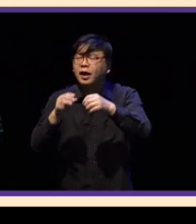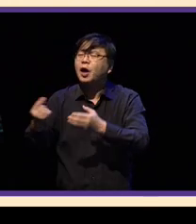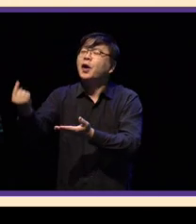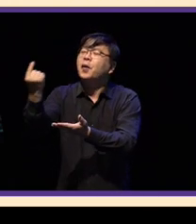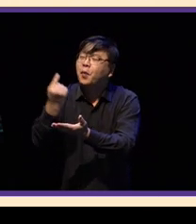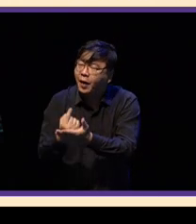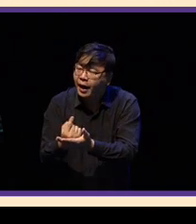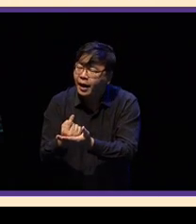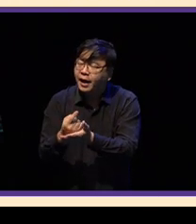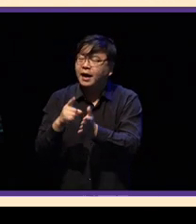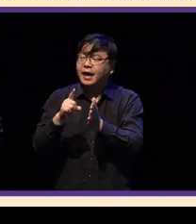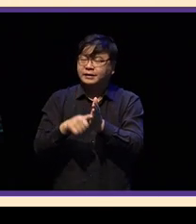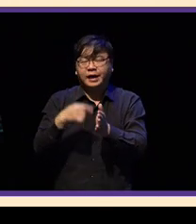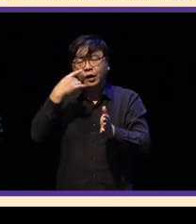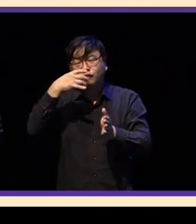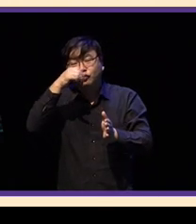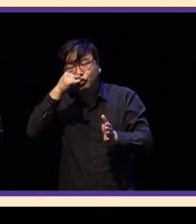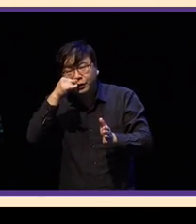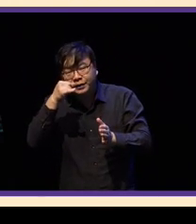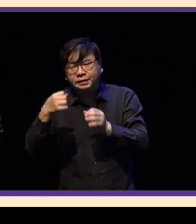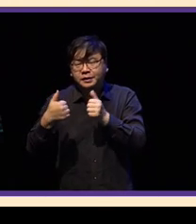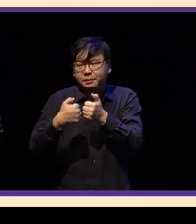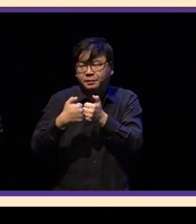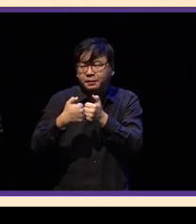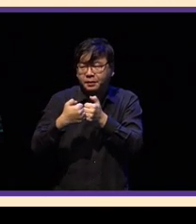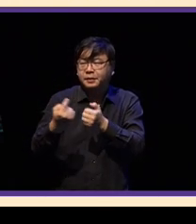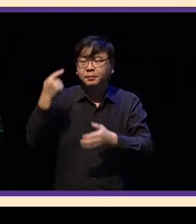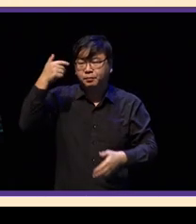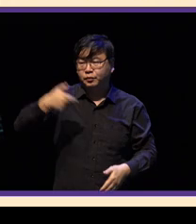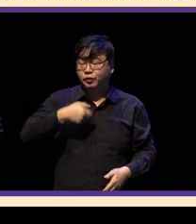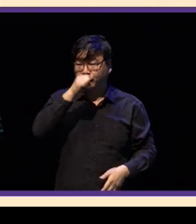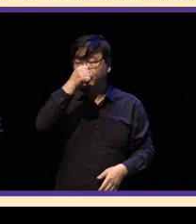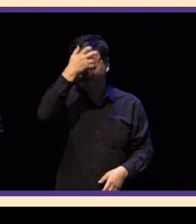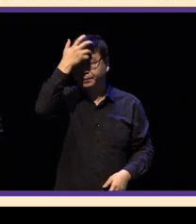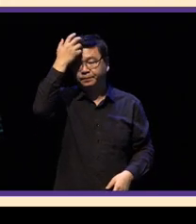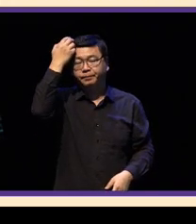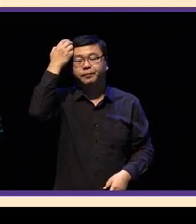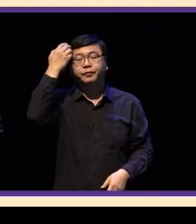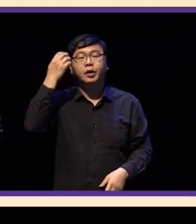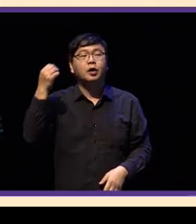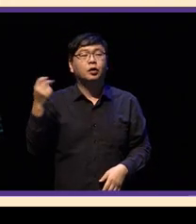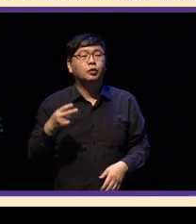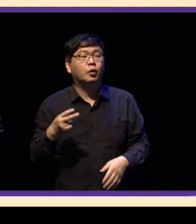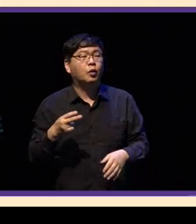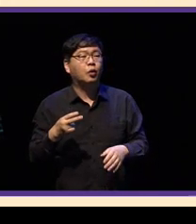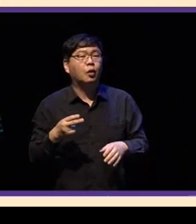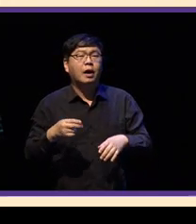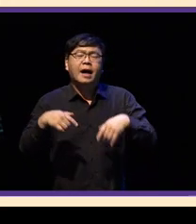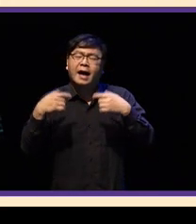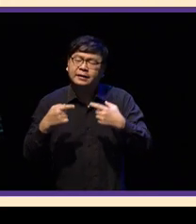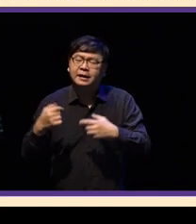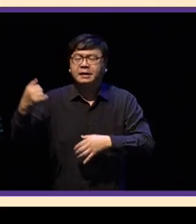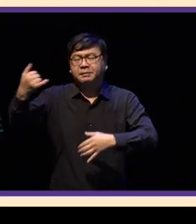때문에 좀 궁금한 사항은 오늘 물어봐 주시고요. 또 계속 저희가 열려 있습니다.